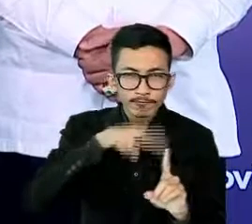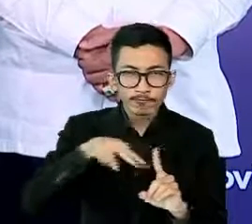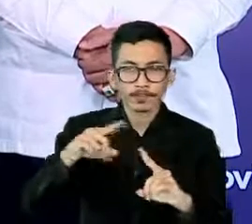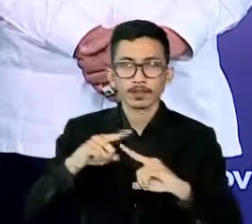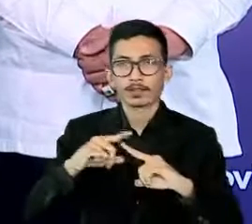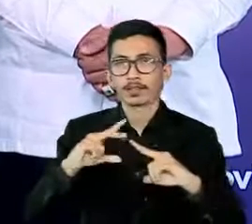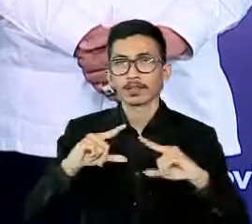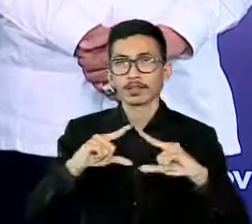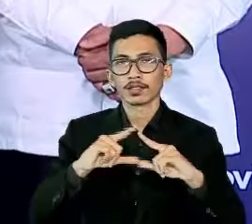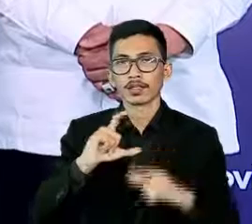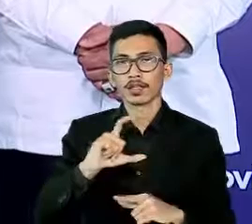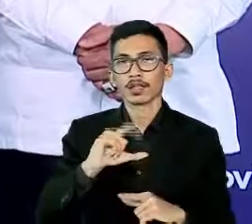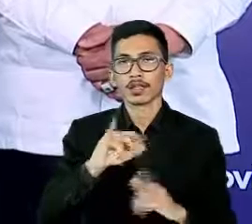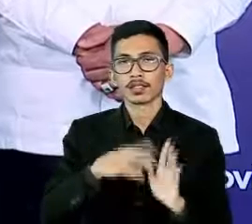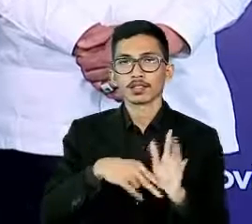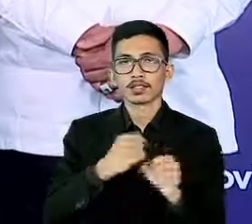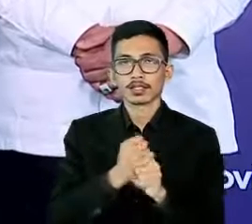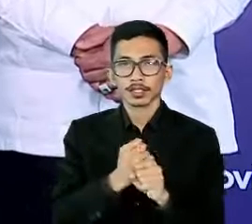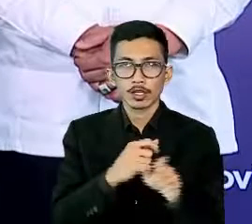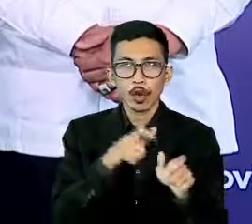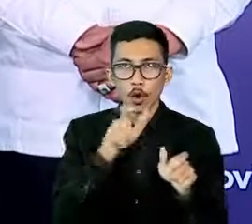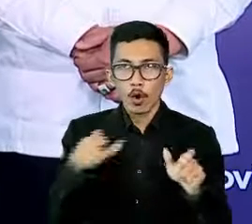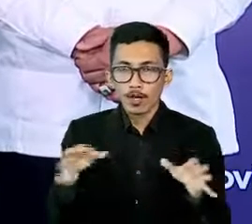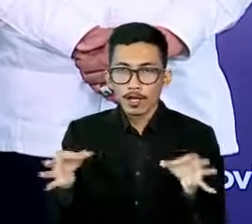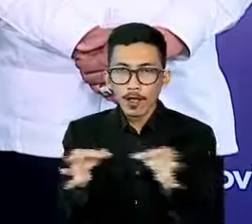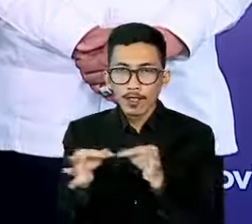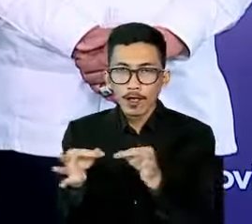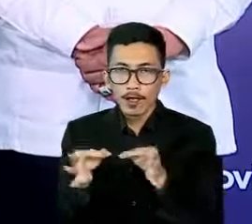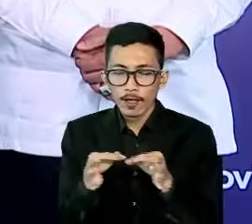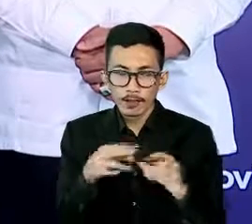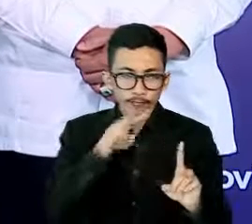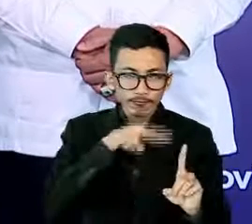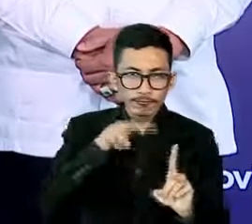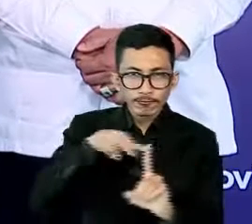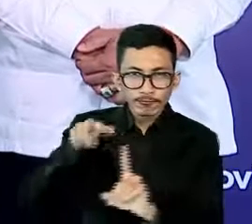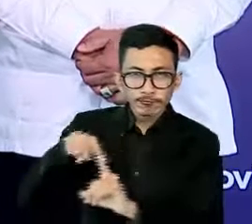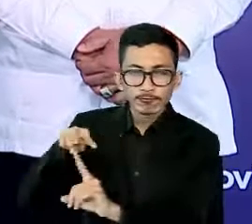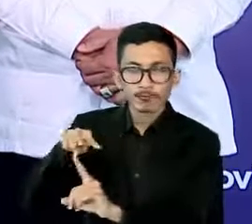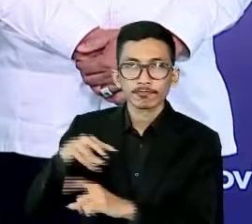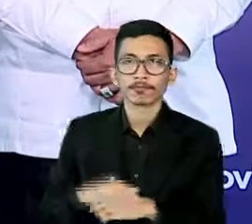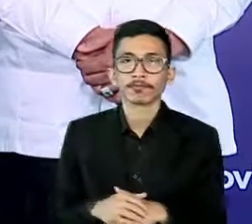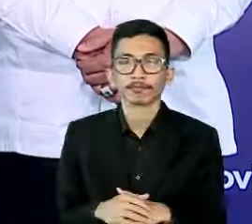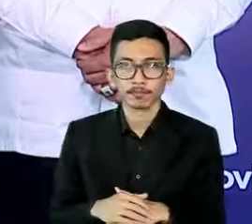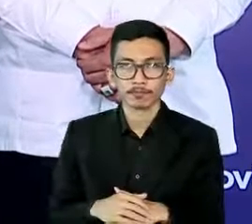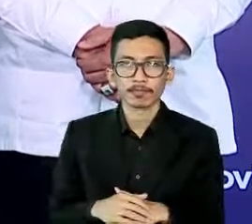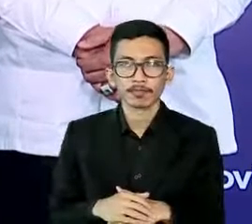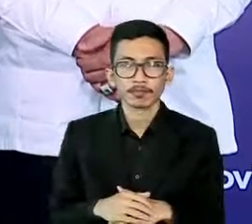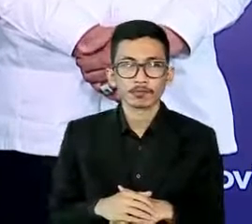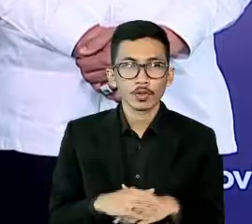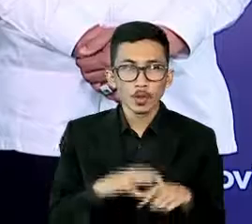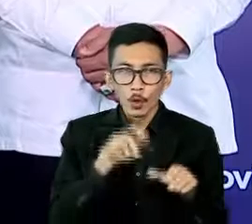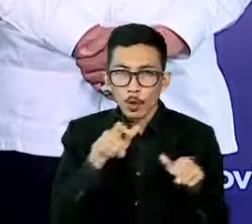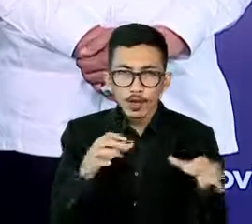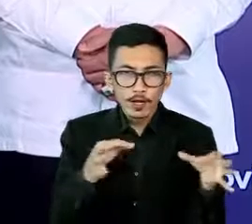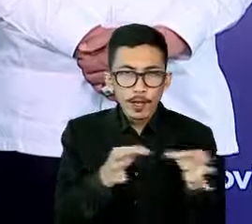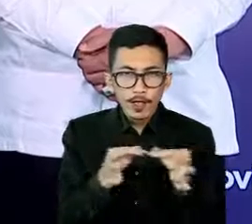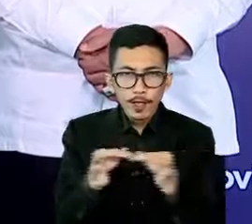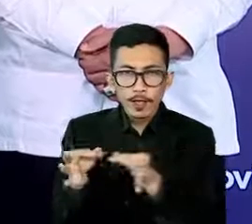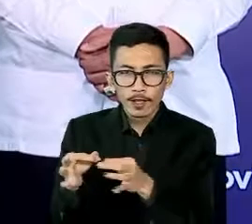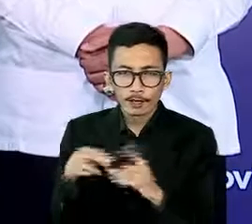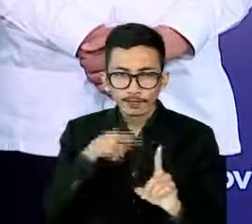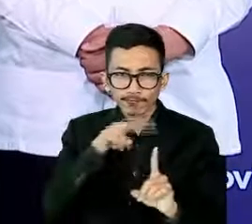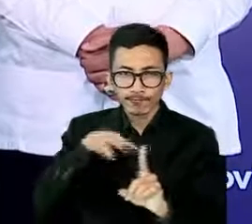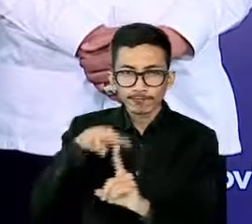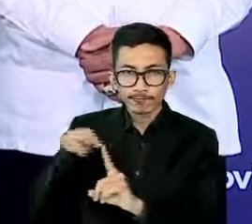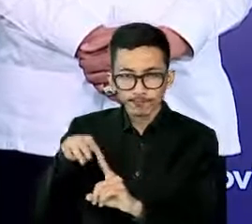kontak erat Hai Oleh sebab itu Hai pressing kontak Arab yang saat ini dilaksanakan